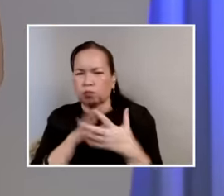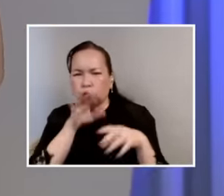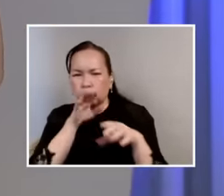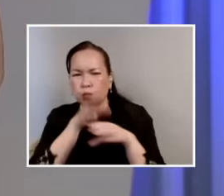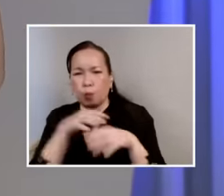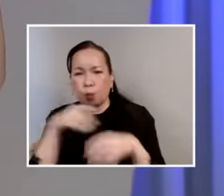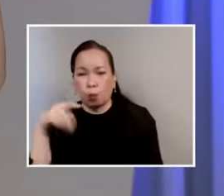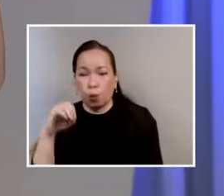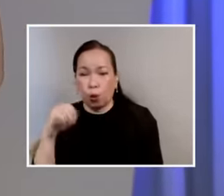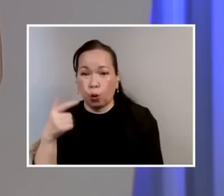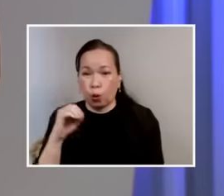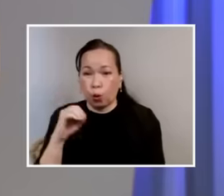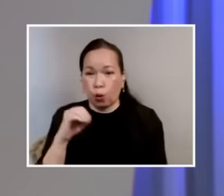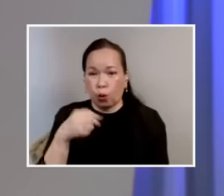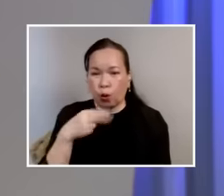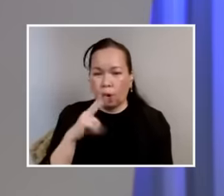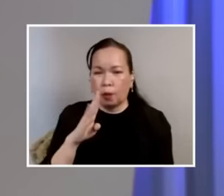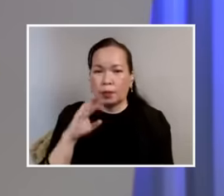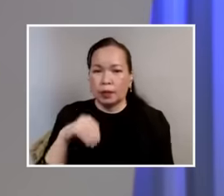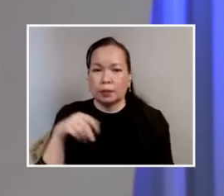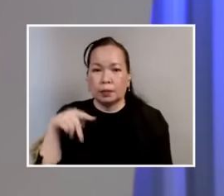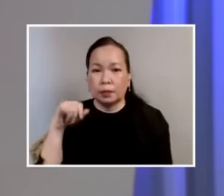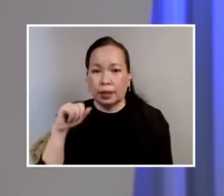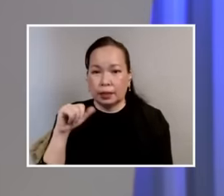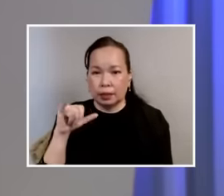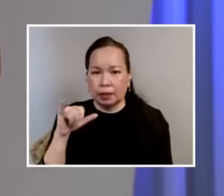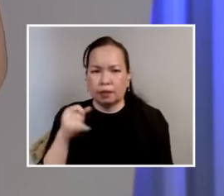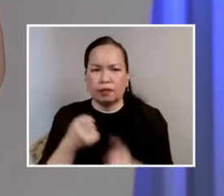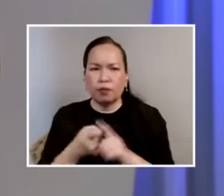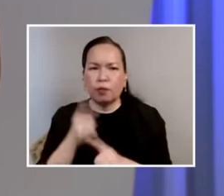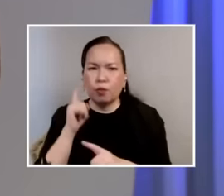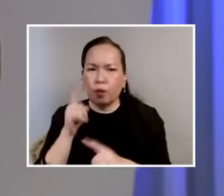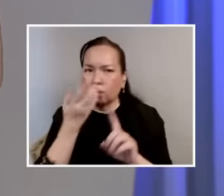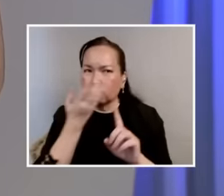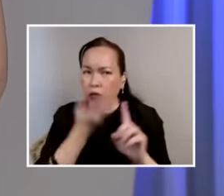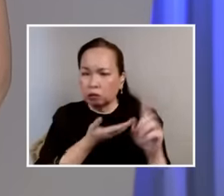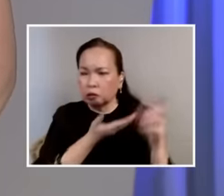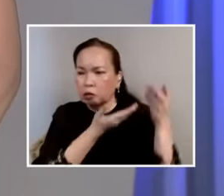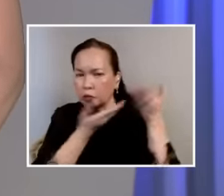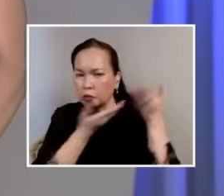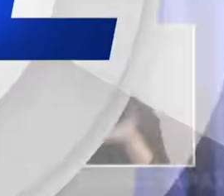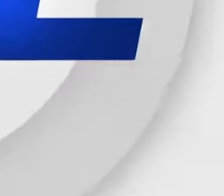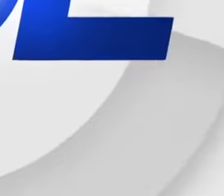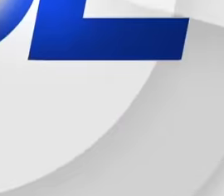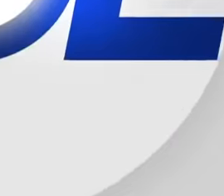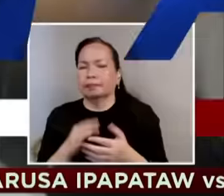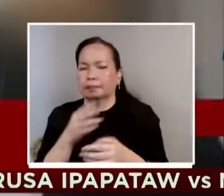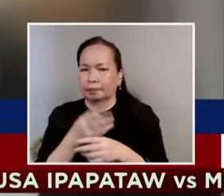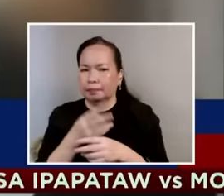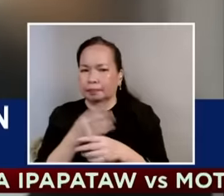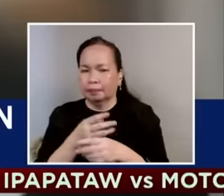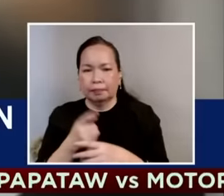ang pagkain sa isang drug personality. Nagpapatrol, Karen De Guzman.